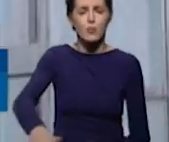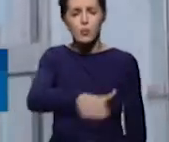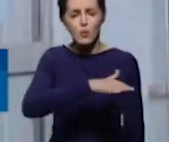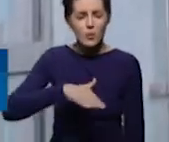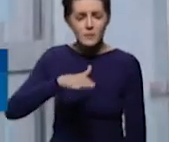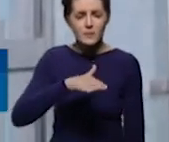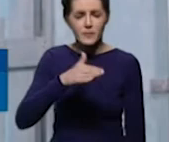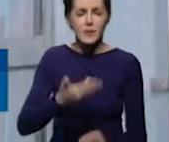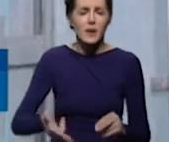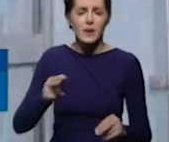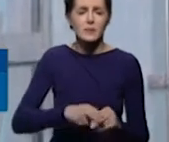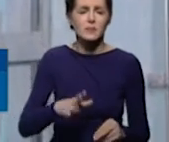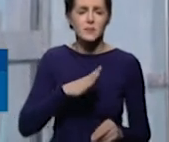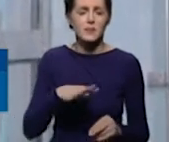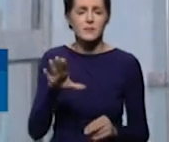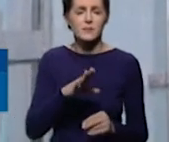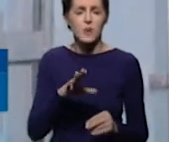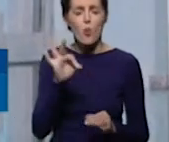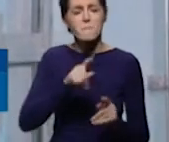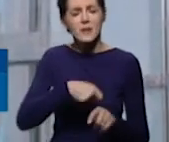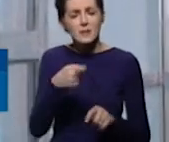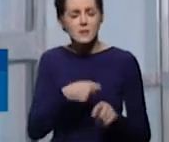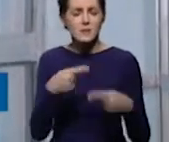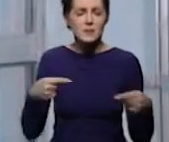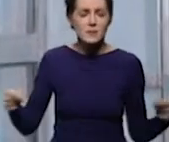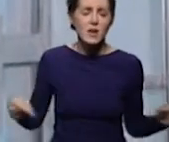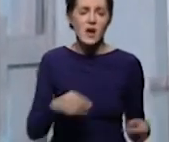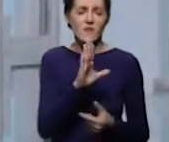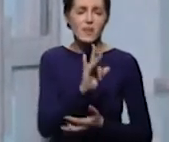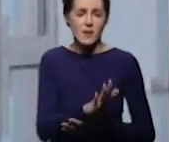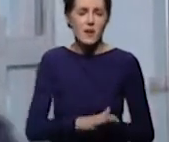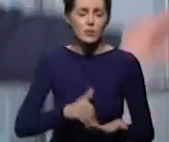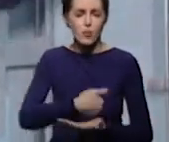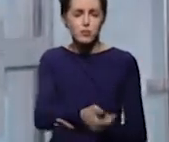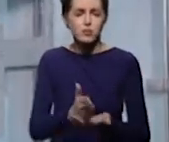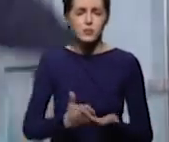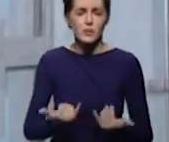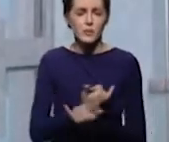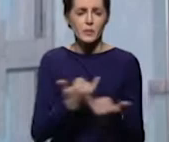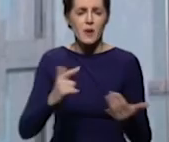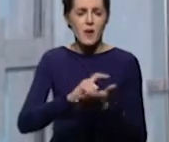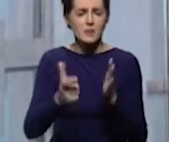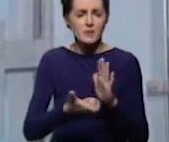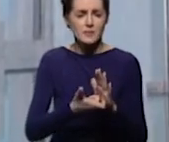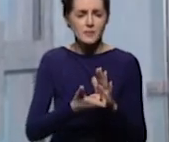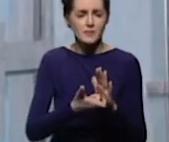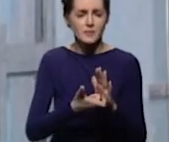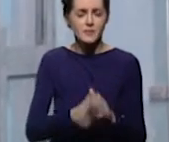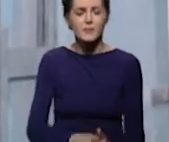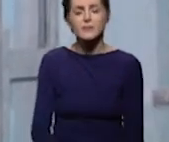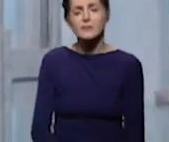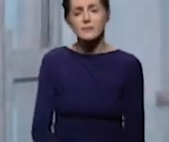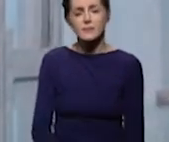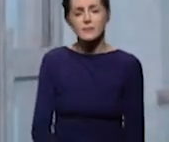можна підносити і матеріали, і дальніше обслуговування класу. Ви можете бачити,